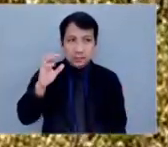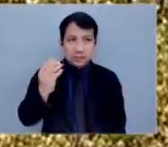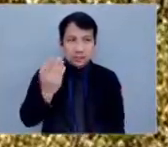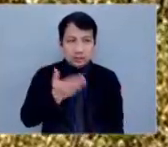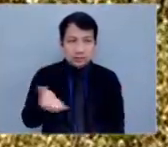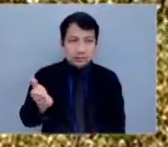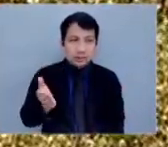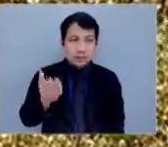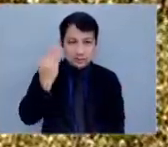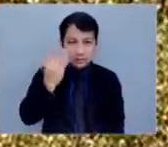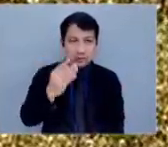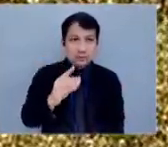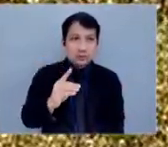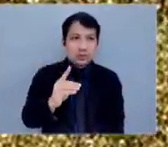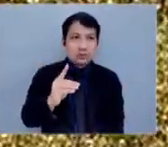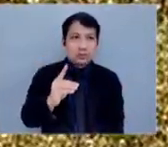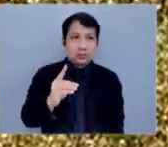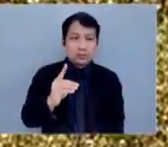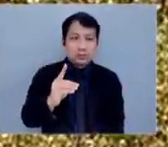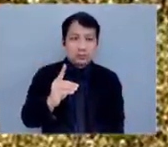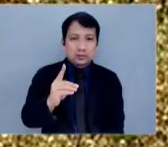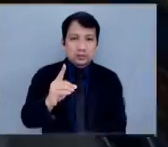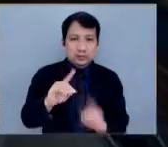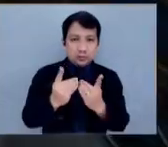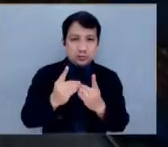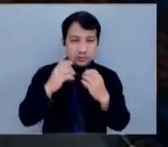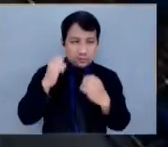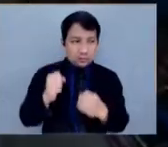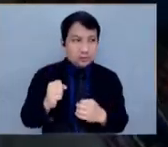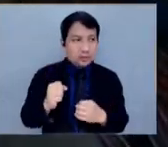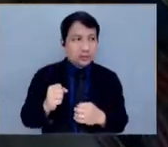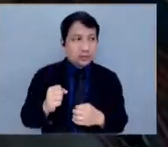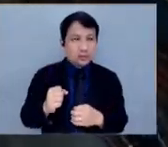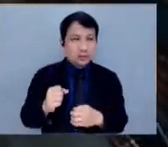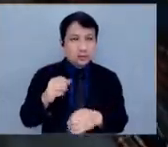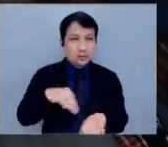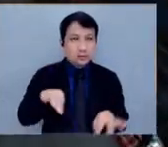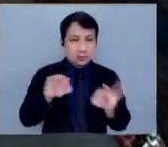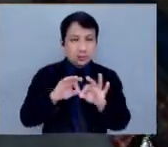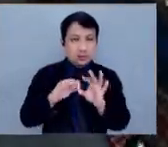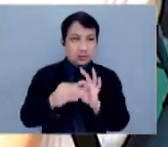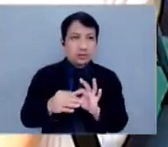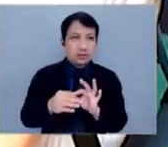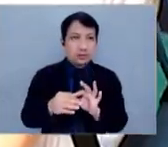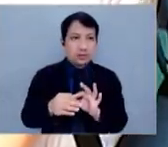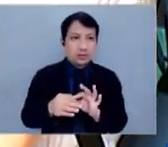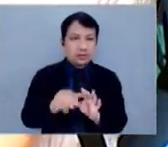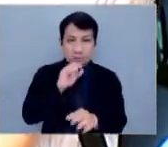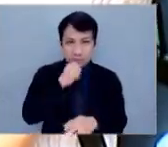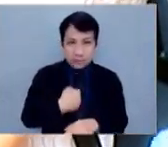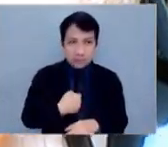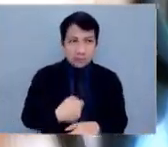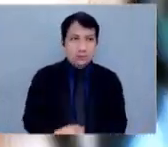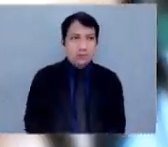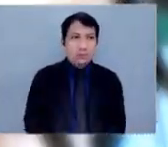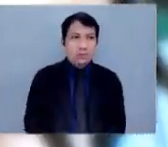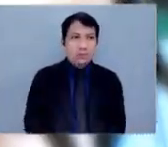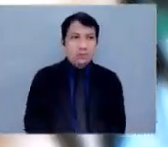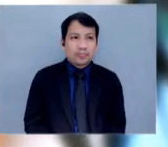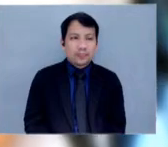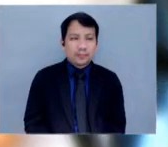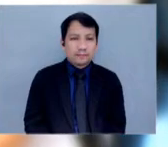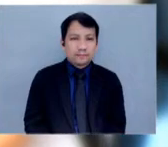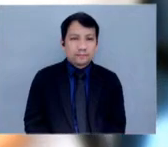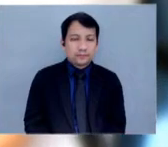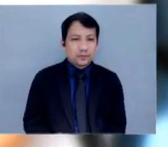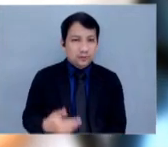ng Department of Health, mag-ingat sa heat stroke, lalo na yung mga matatanda. Sintomas nito, ang pagtaas